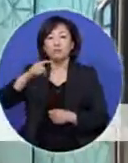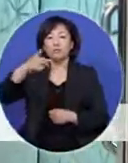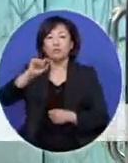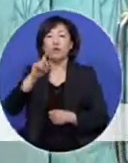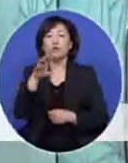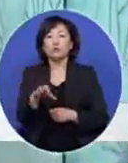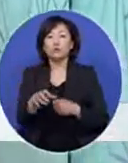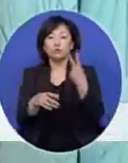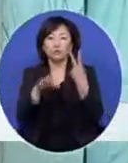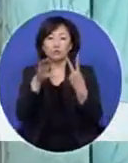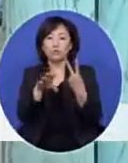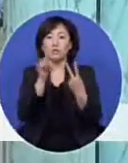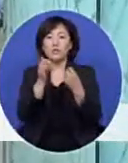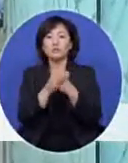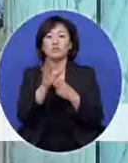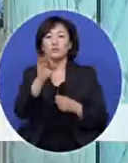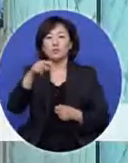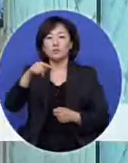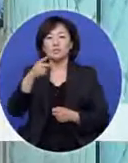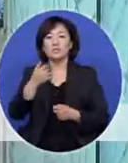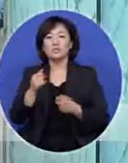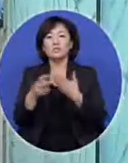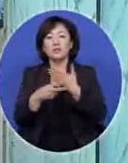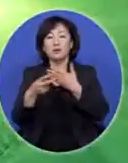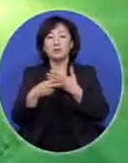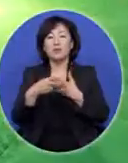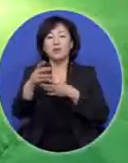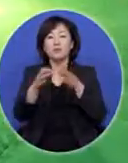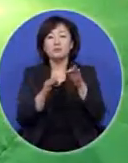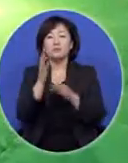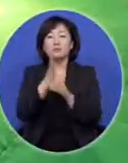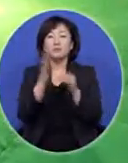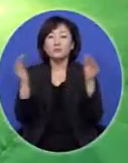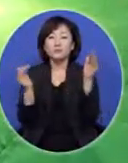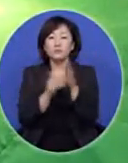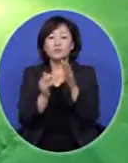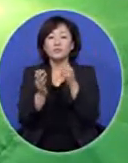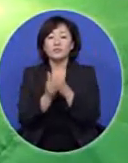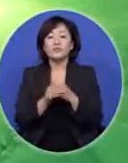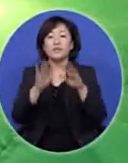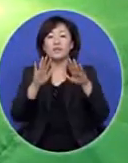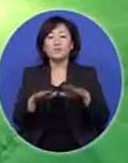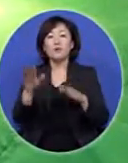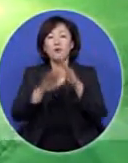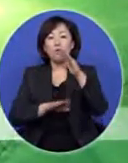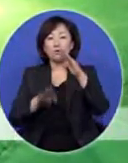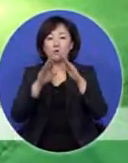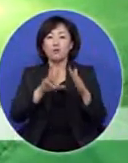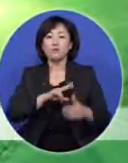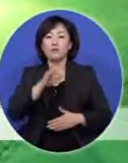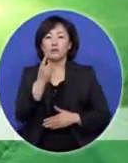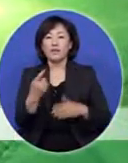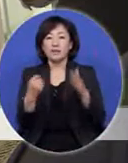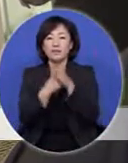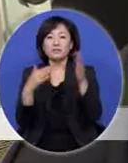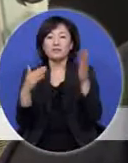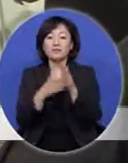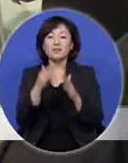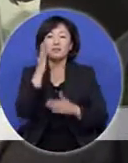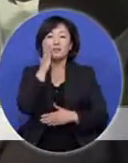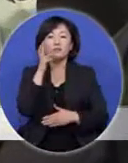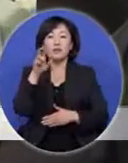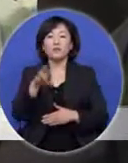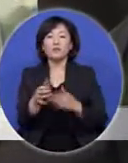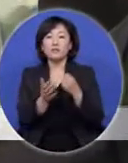한 곳 모두 두 곳의 유디치과가 영업하고 있습니다. 유디치과 측은 이번 공정위의 결정이 울산에도